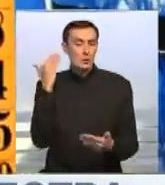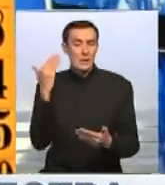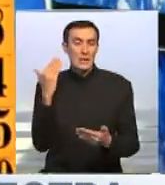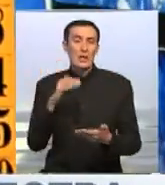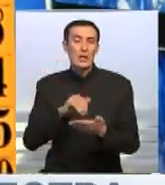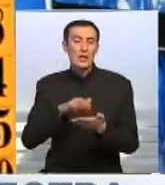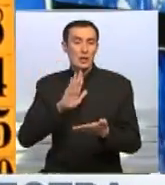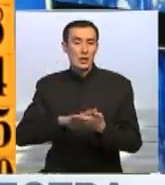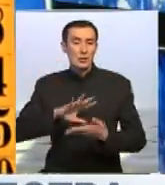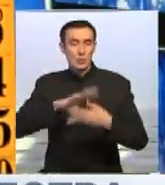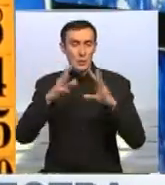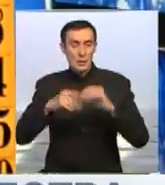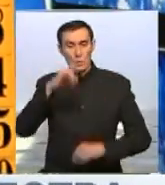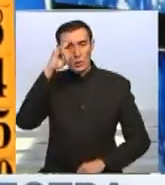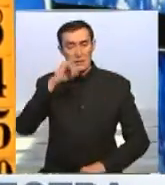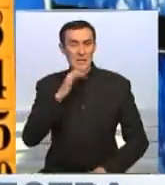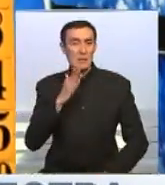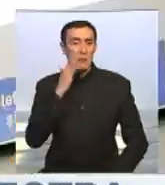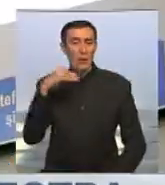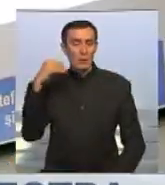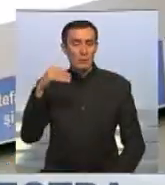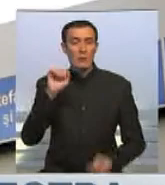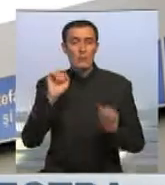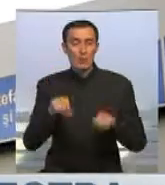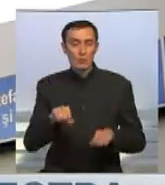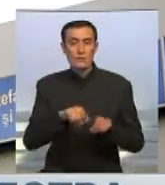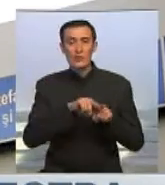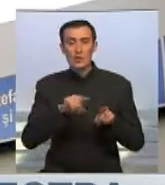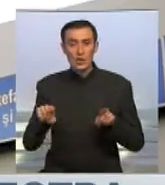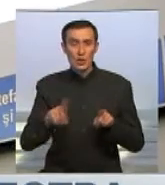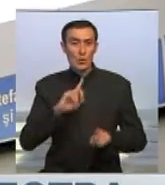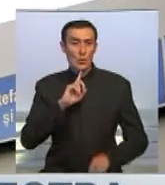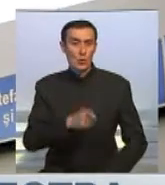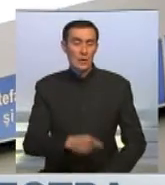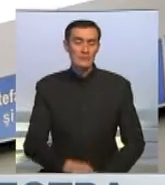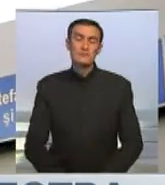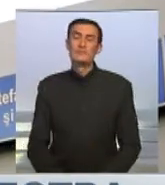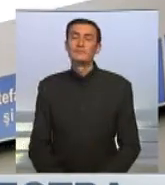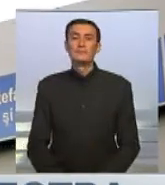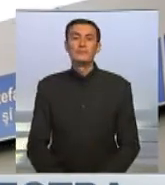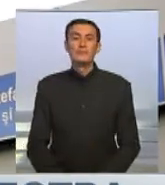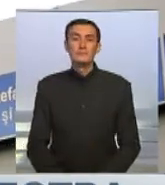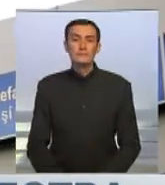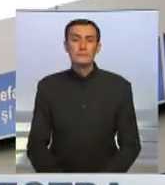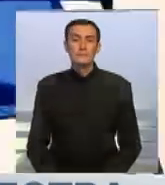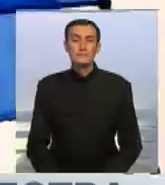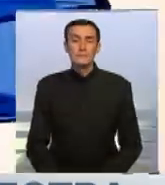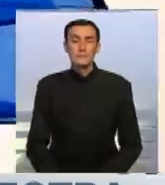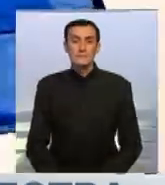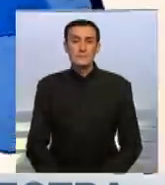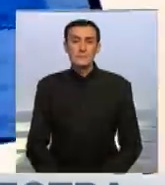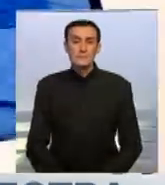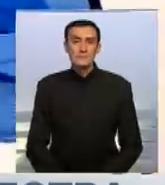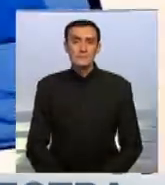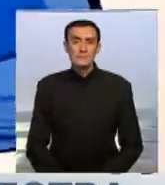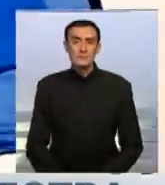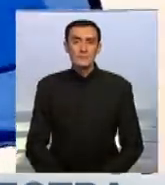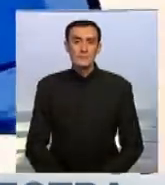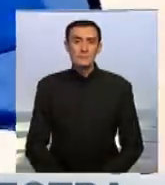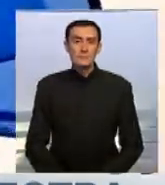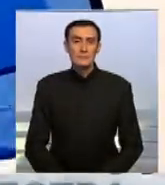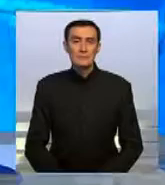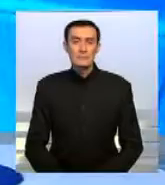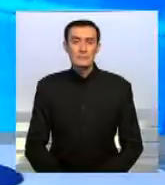показатели Молдова и Казахстан сумеют в течение года. Анна Панащук, Михаил Мищенко, специально для Хабар-24, Кишинев, Республика Молдова.